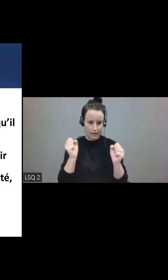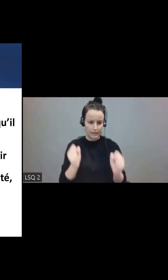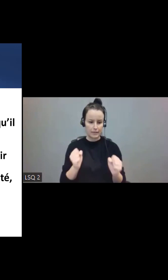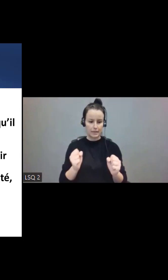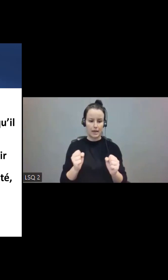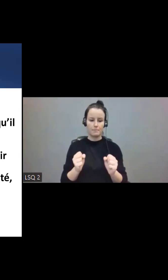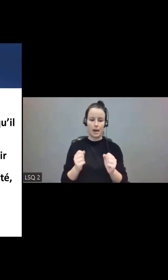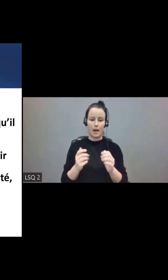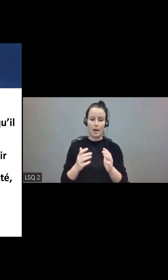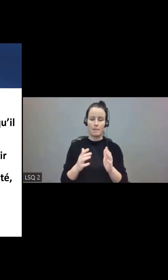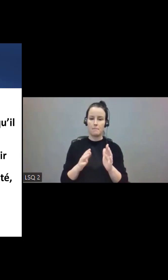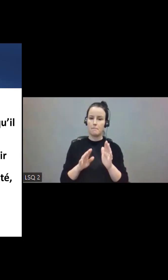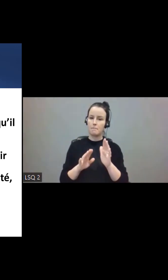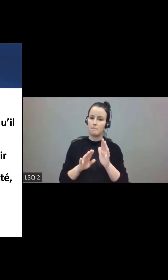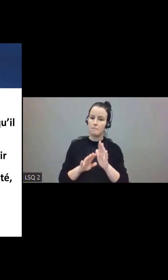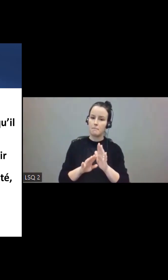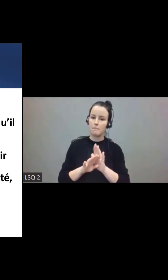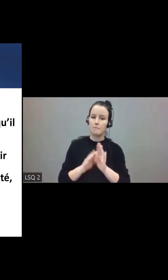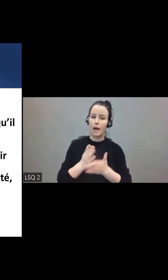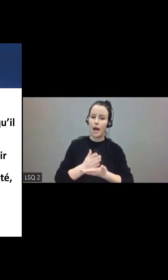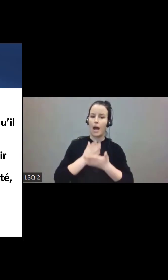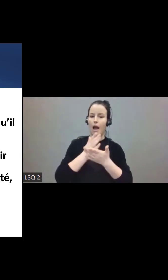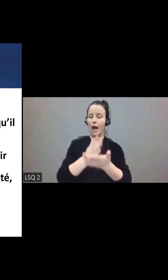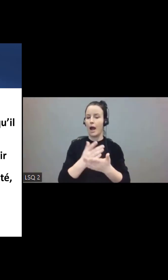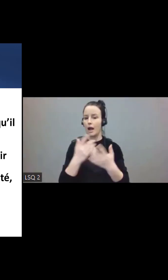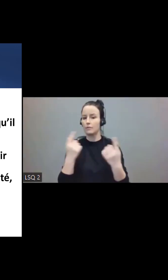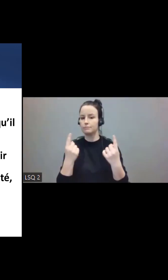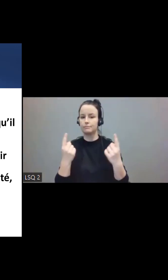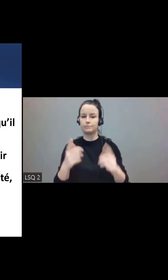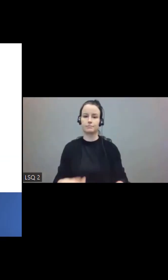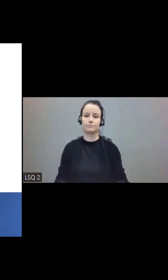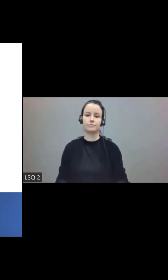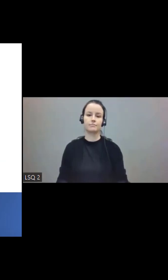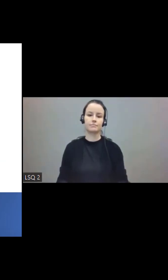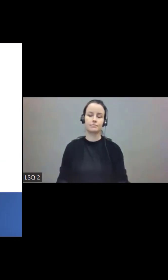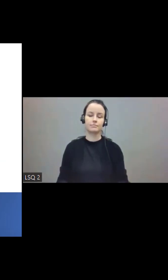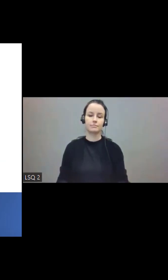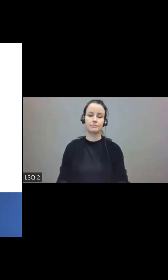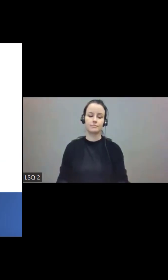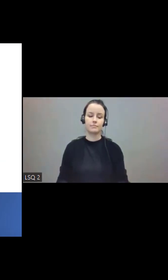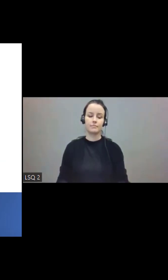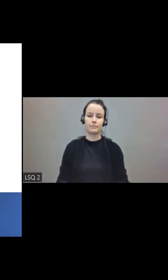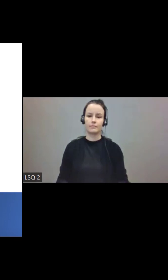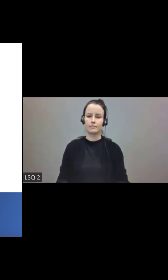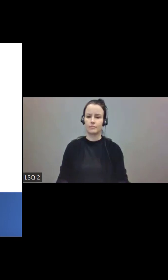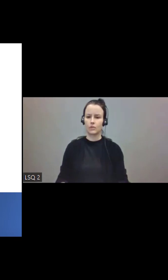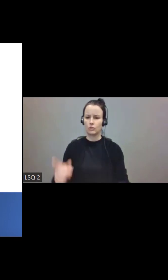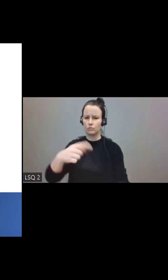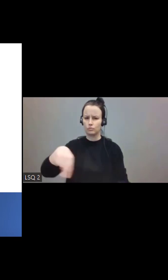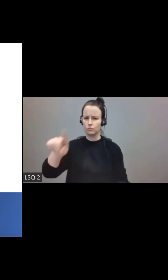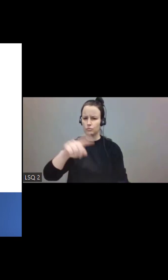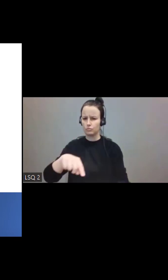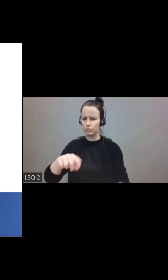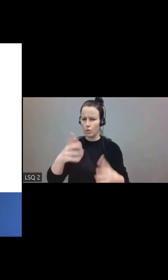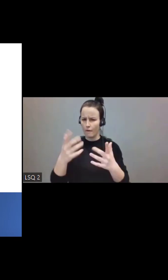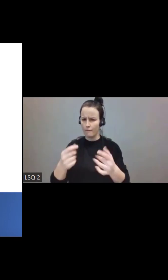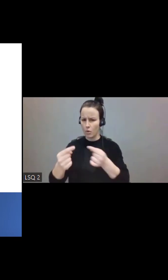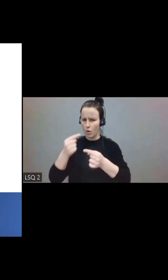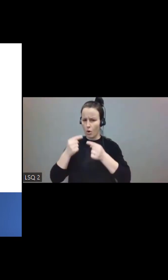Il y a des gens, est-ce que ça vous dérange si on retourne à la diapo antérieure afin que les gens puissent voir la différence entre les deux?